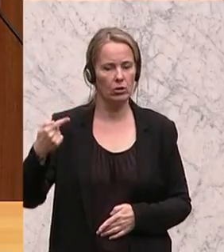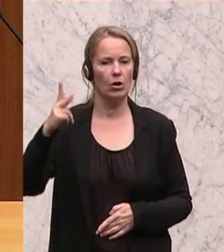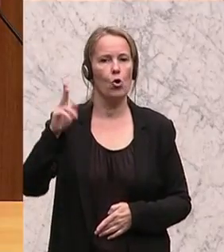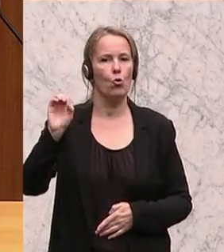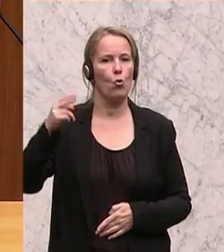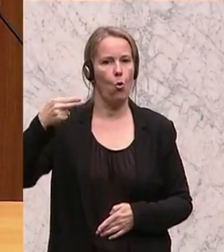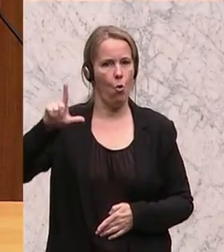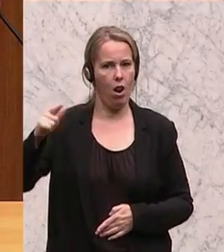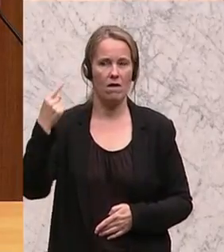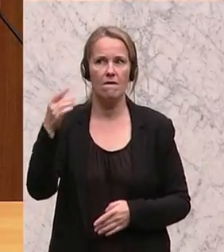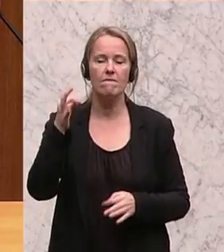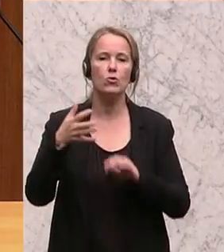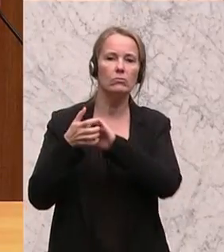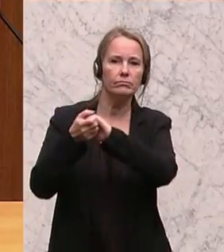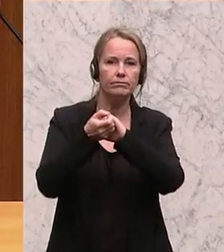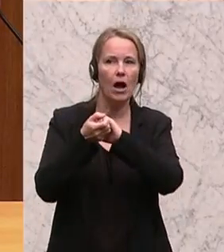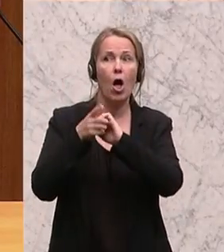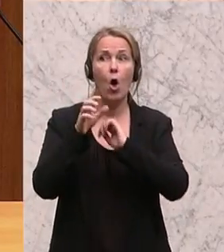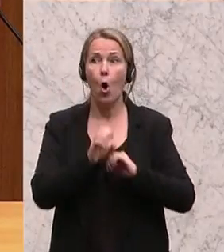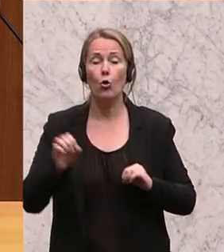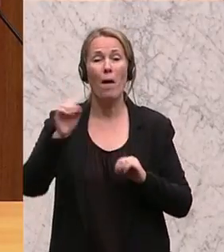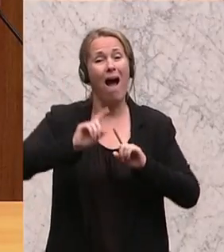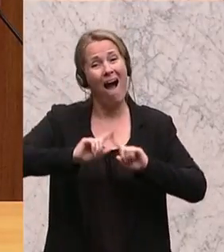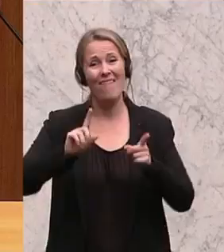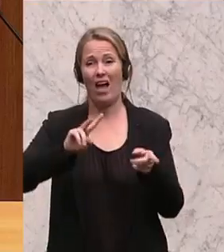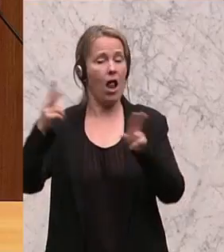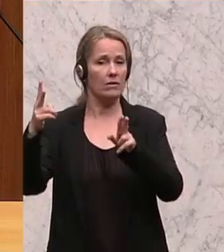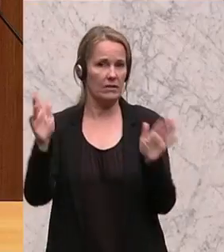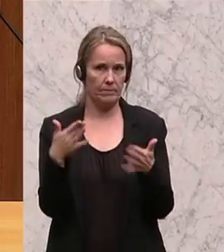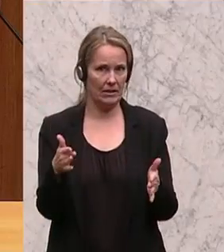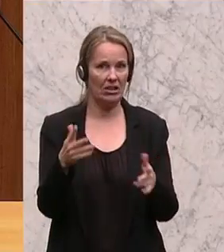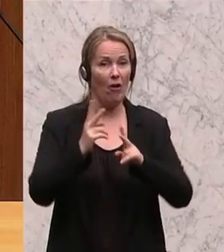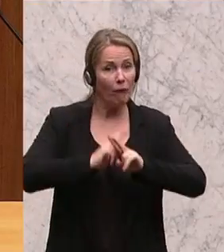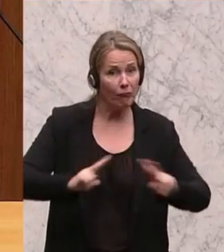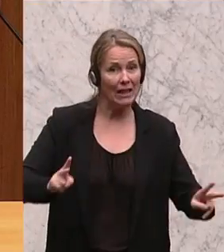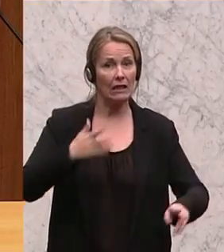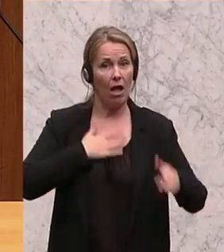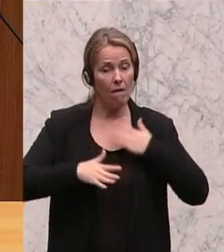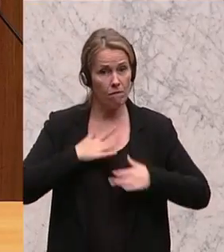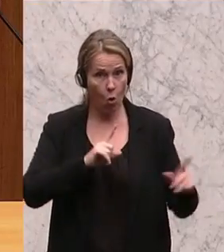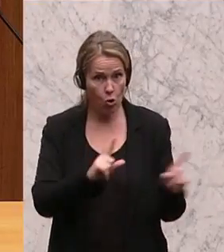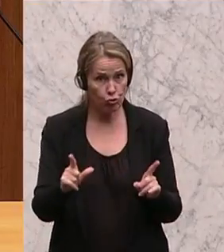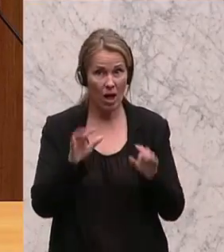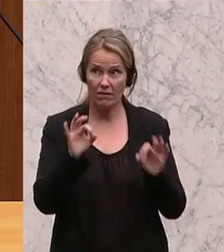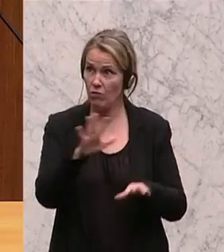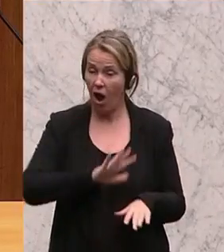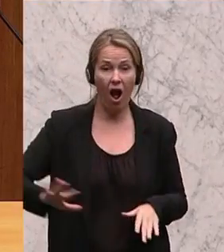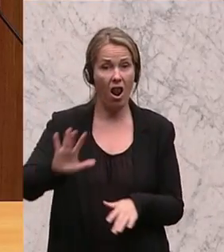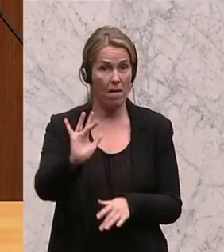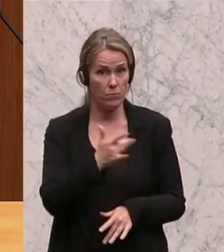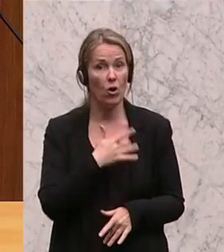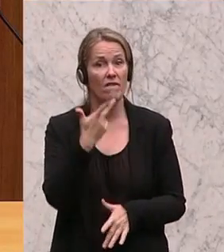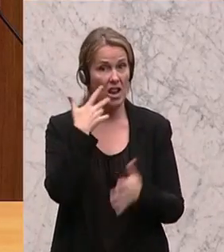Einigung gibt es keine verantwortbare Alternative. Wenn wir Frieden, Freiheit, Sicherheit und Wohlstand für alle Bürger unseres Kontinents auf Dauer sichern